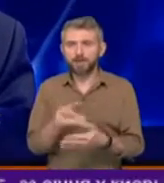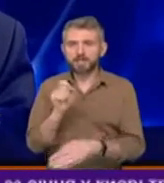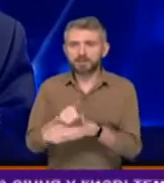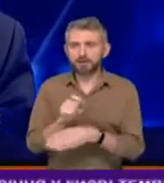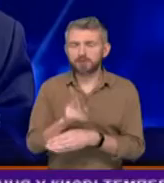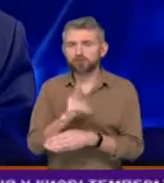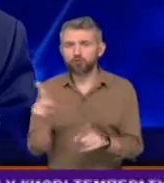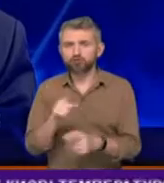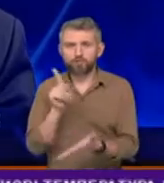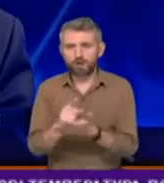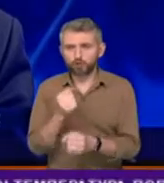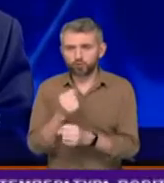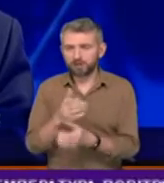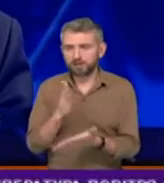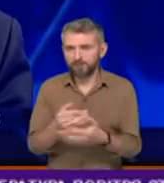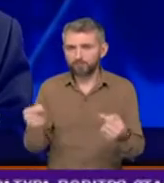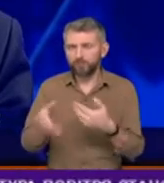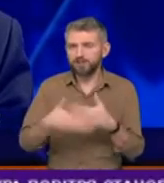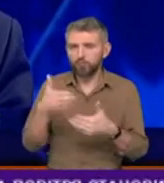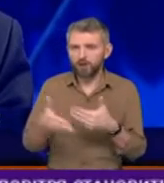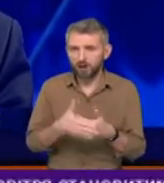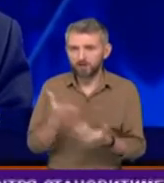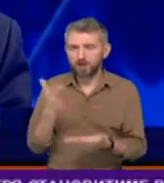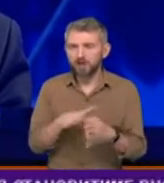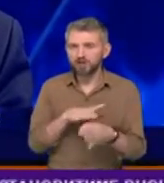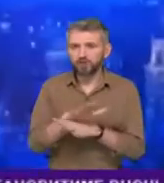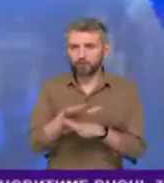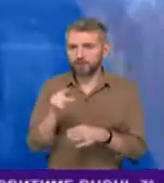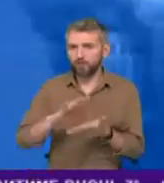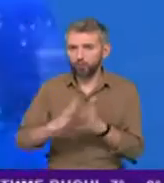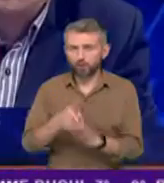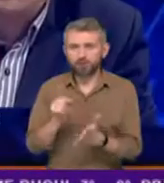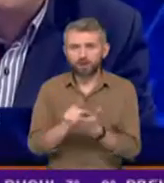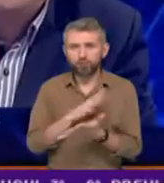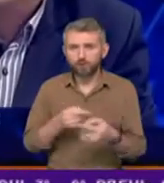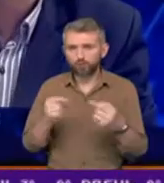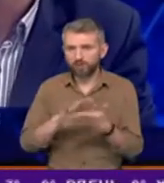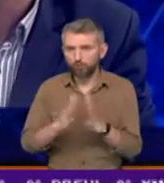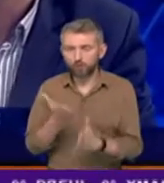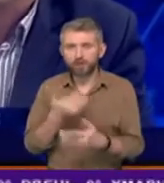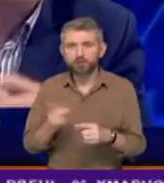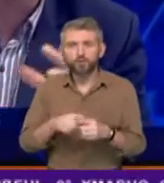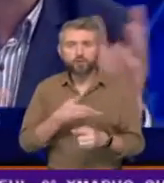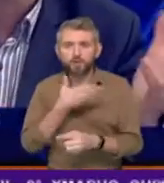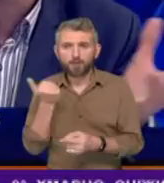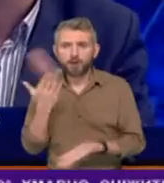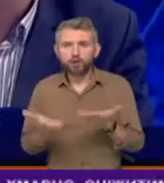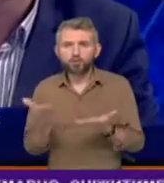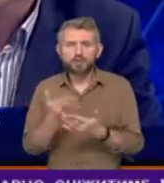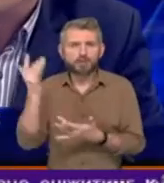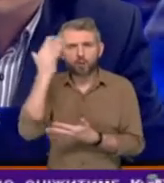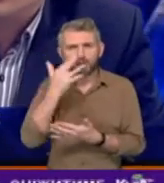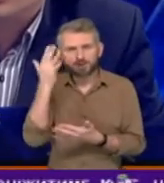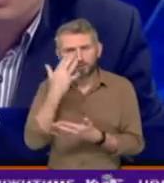завдання, хто що має зробити, є відповідні покарання в разі невиконання цієї угоди. Це має бути конкретна угода. Якщо цього немає, якщо там якийсь